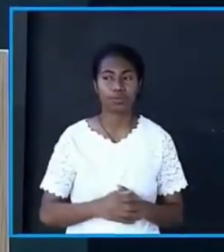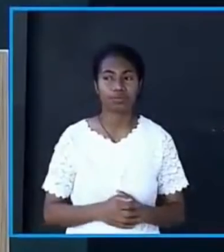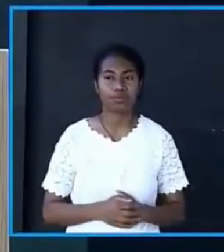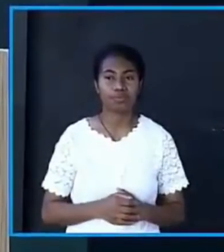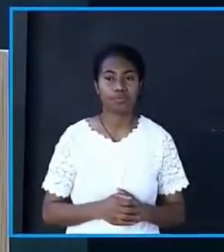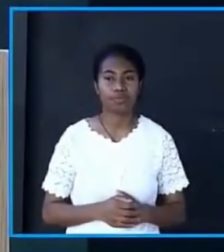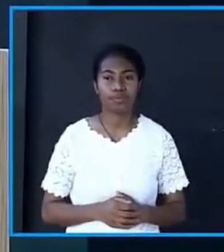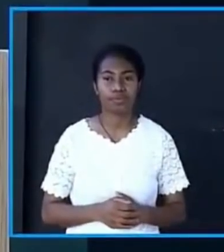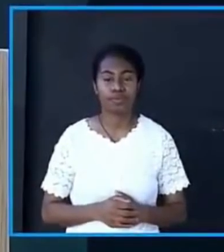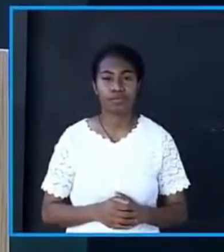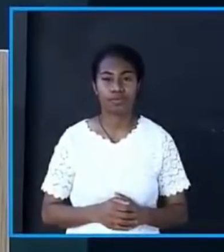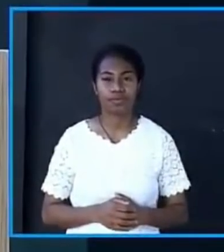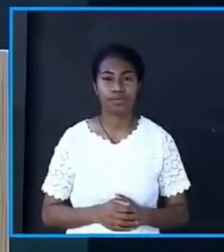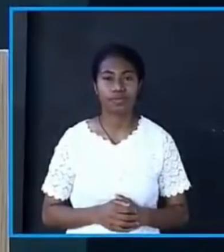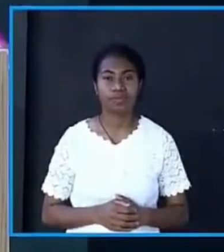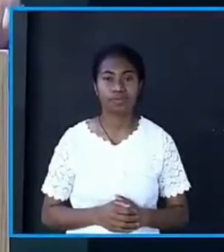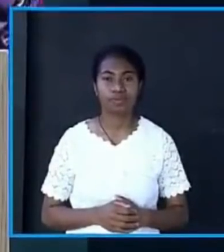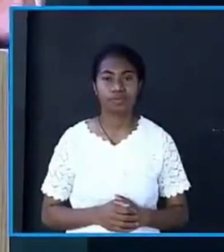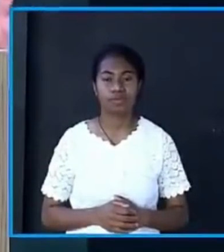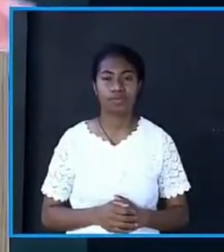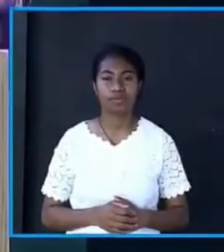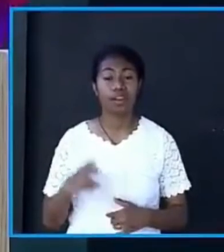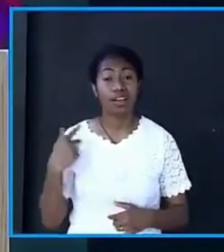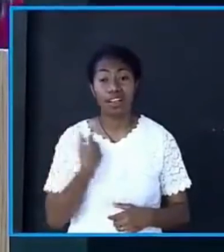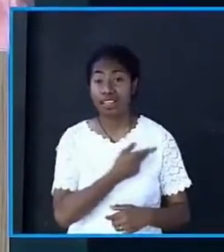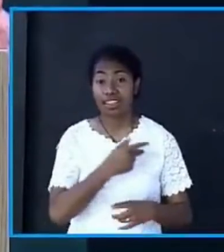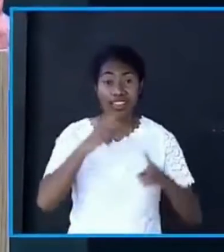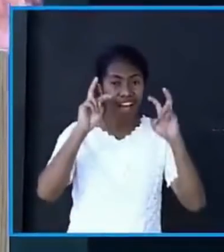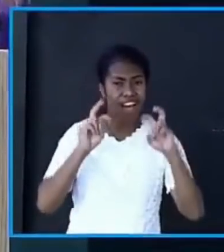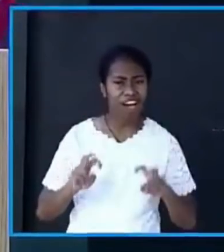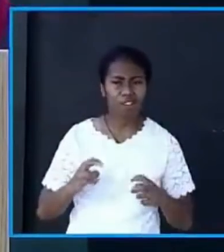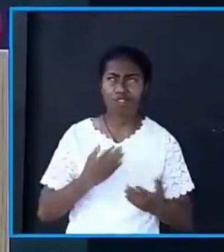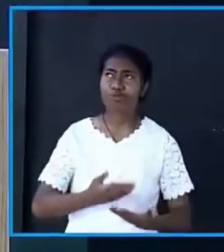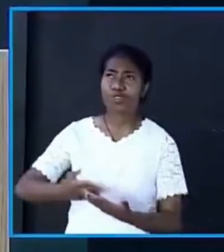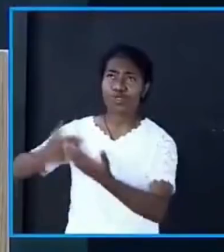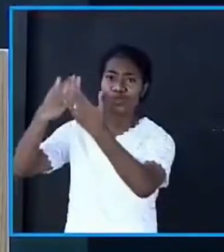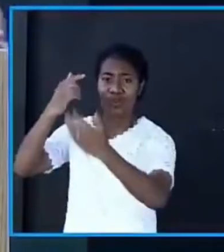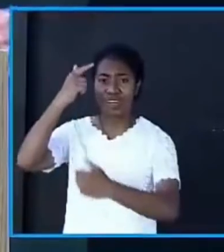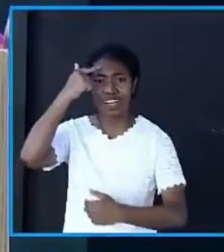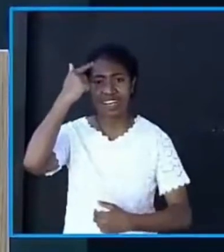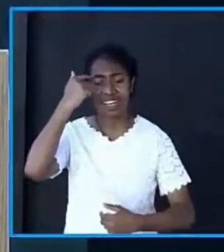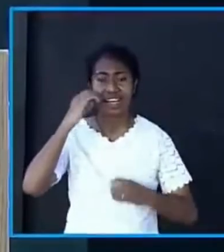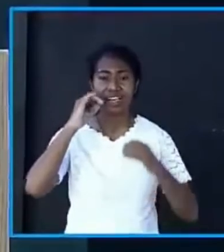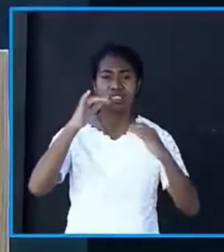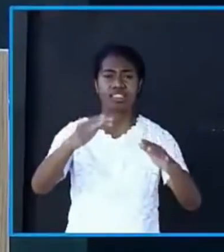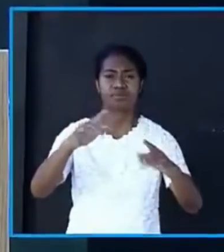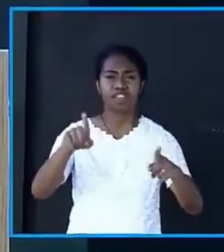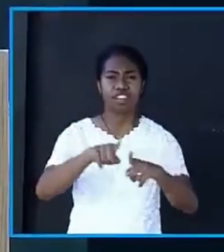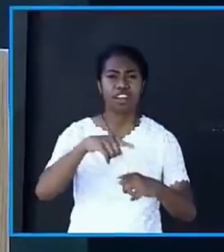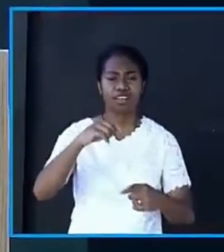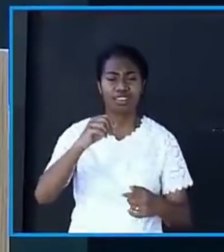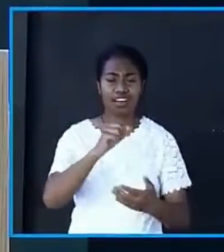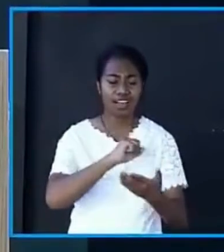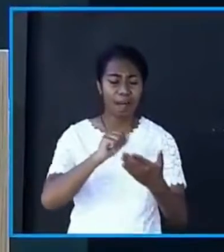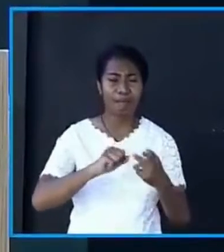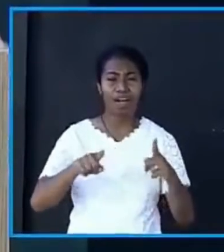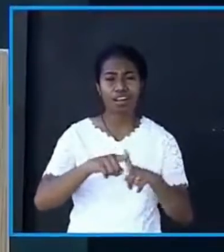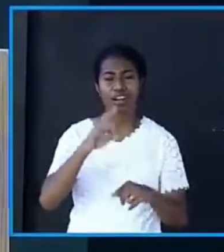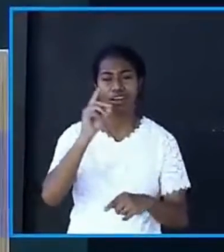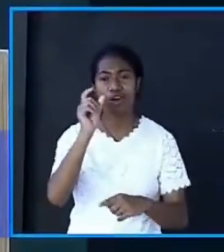bertindak maka kita kita harus bersyukur karena diciptakan menurut gambar dan rupa Allah